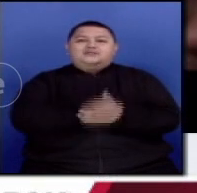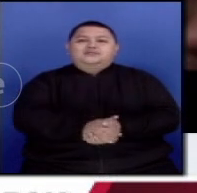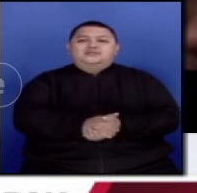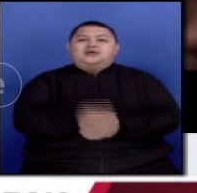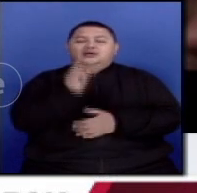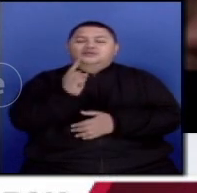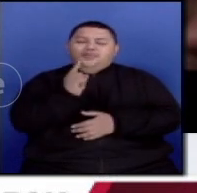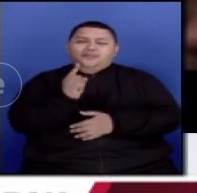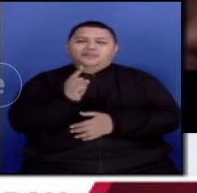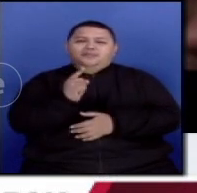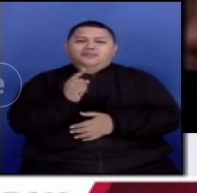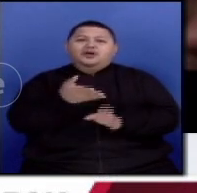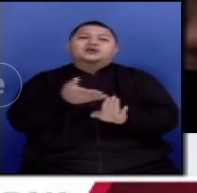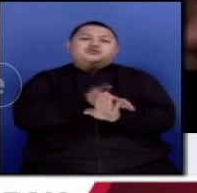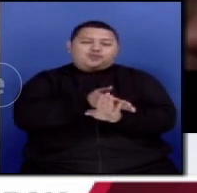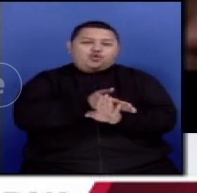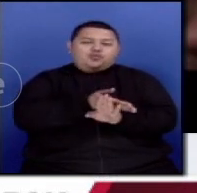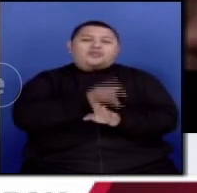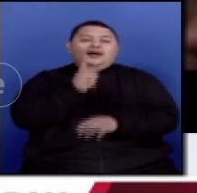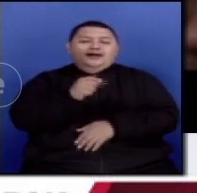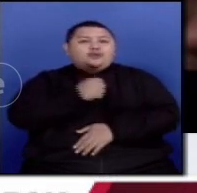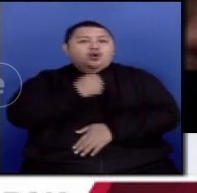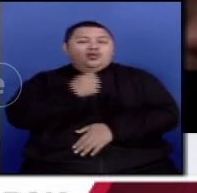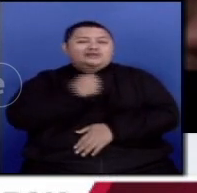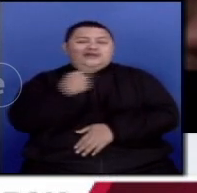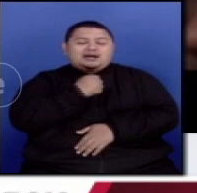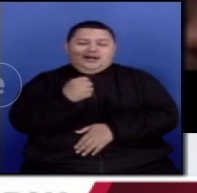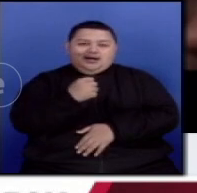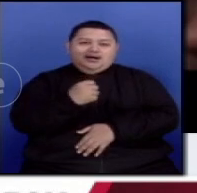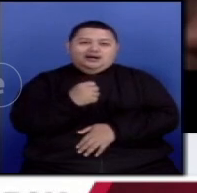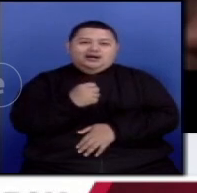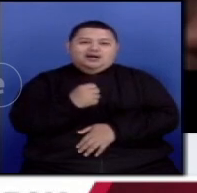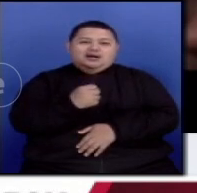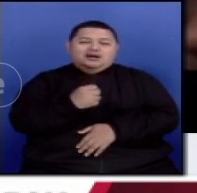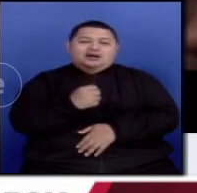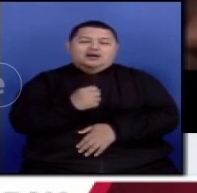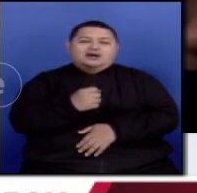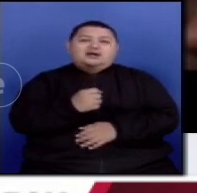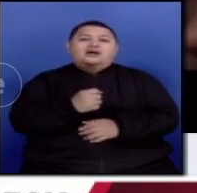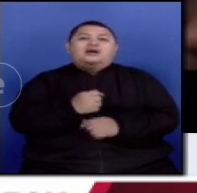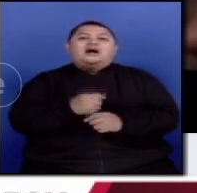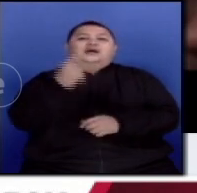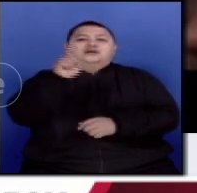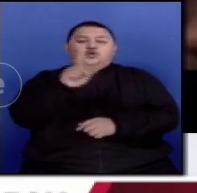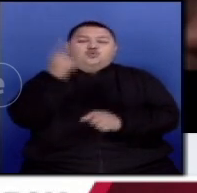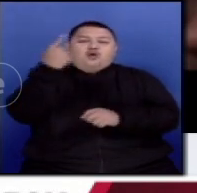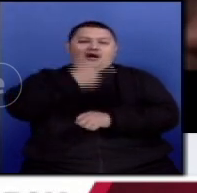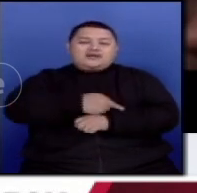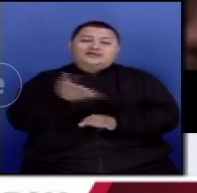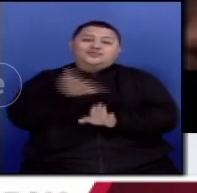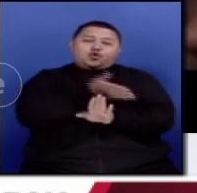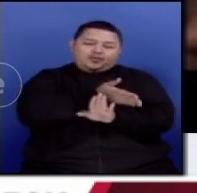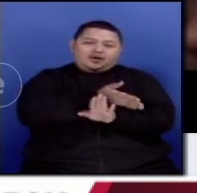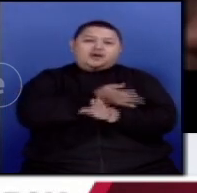Karena sebelum diadakan wawancara, H-1 sudah dikirimkan